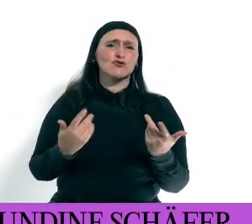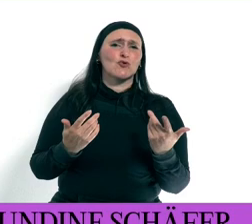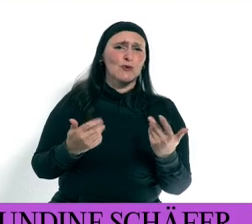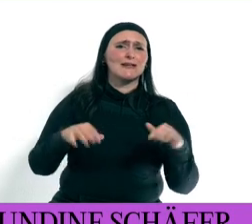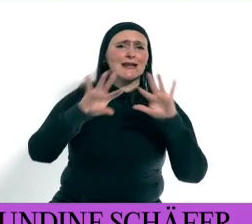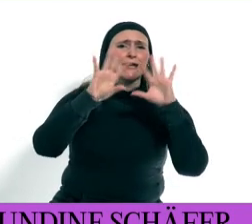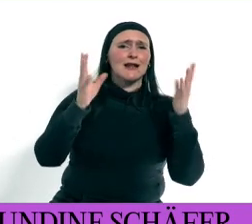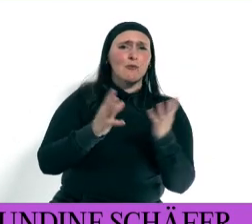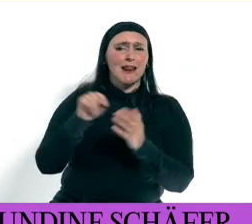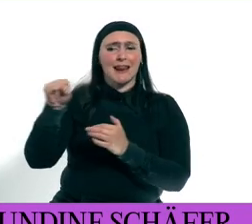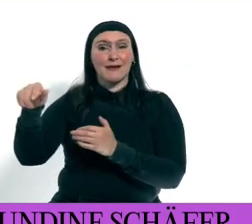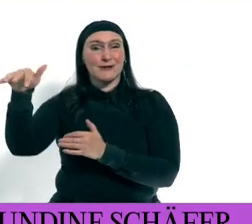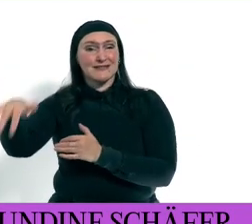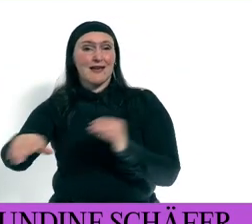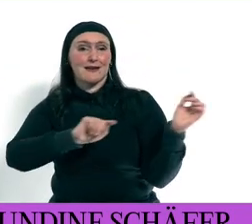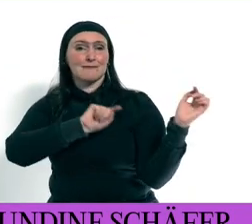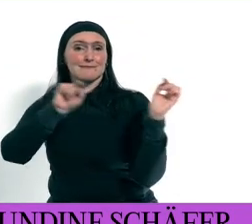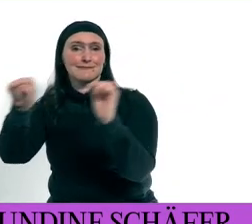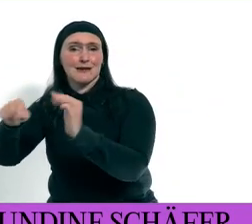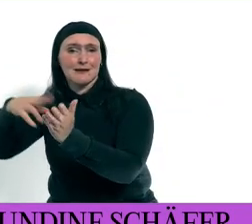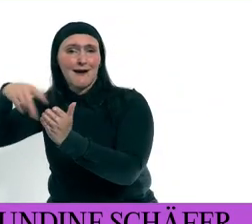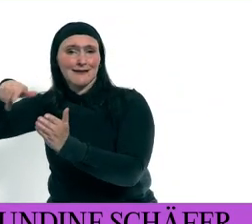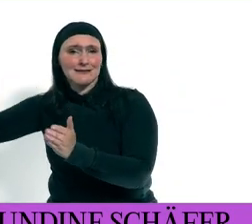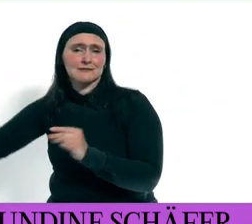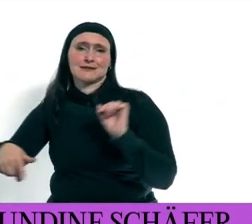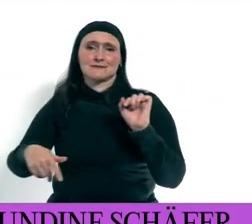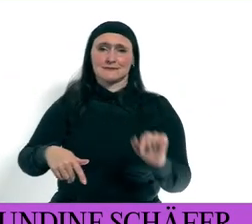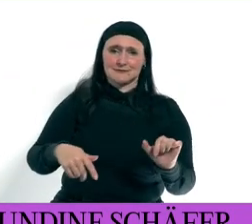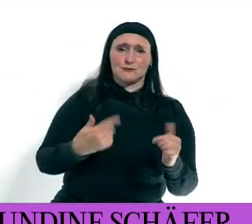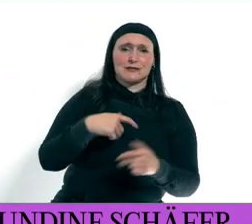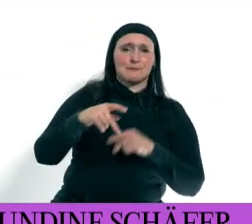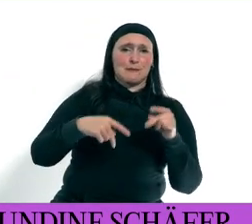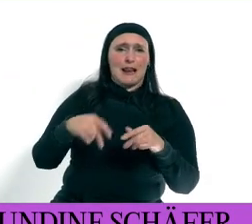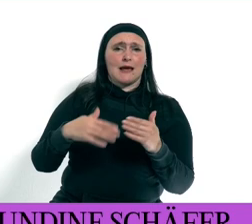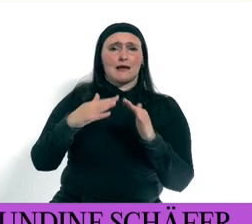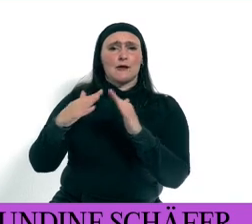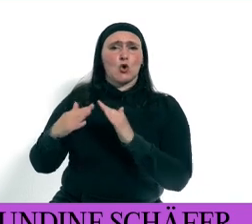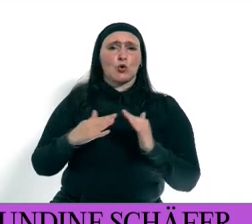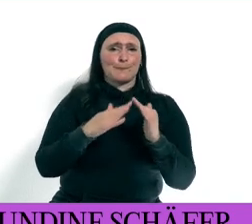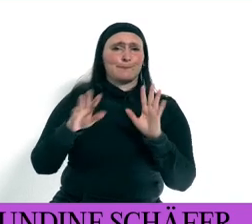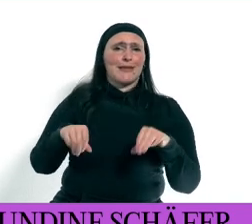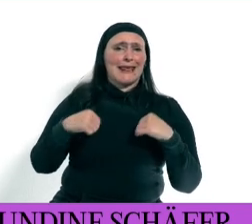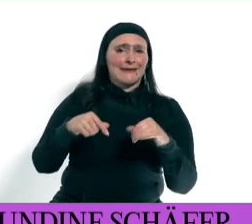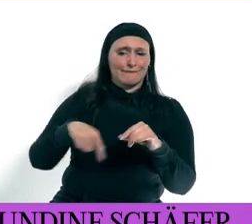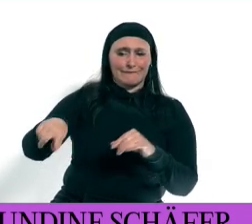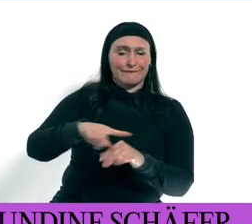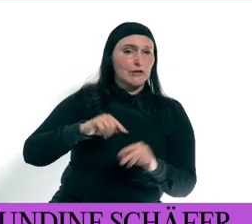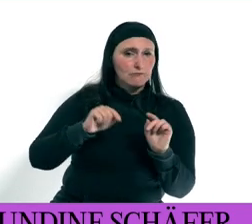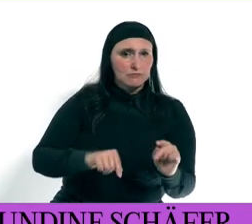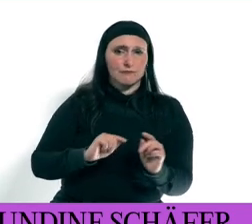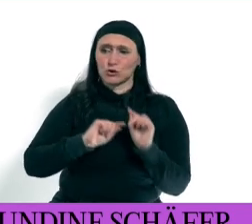in der Nachbarschaft zusammen. Das ist sozusagen die Brücke, die wir